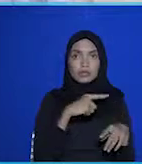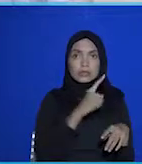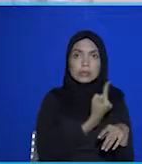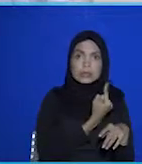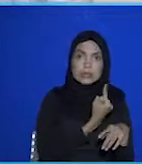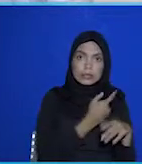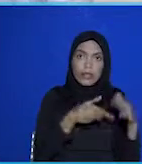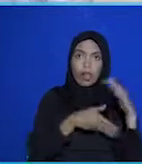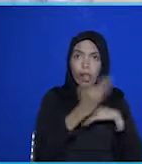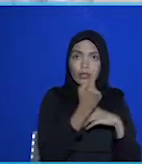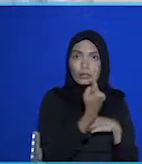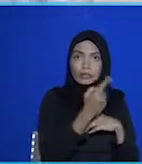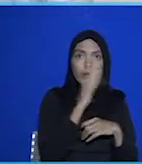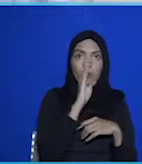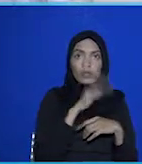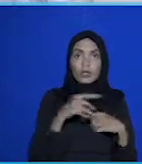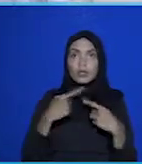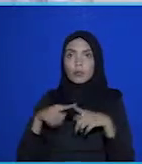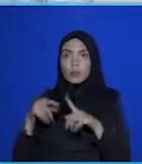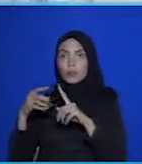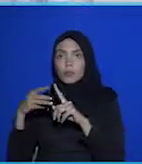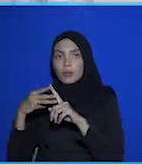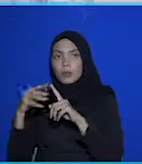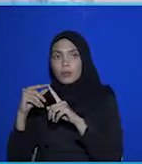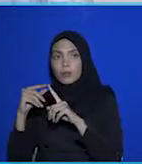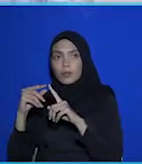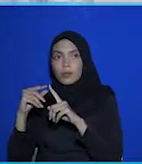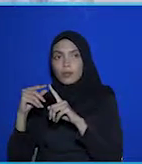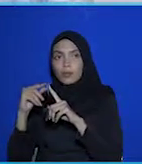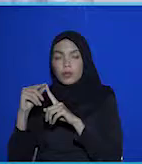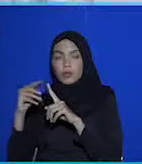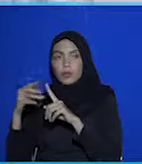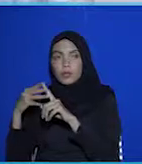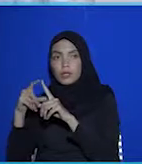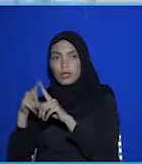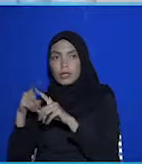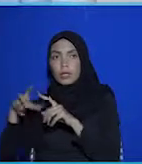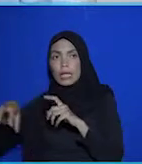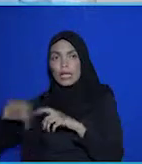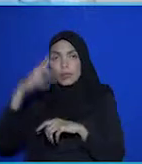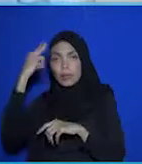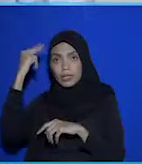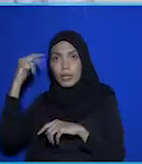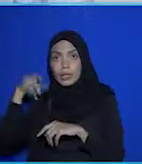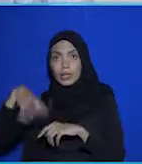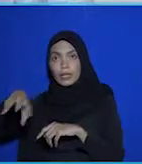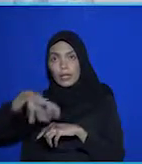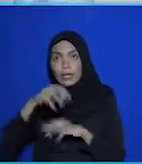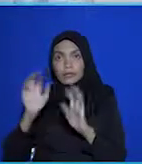sendiri. Justru BPBD atau pemerintah daerah ini yang menyiapkan,